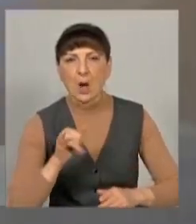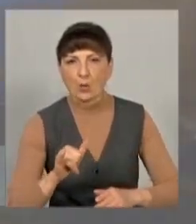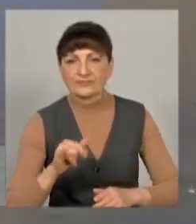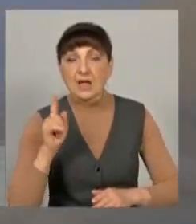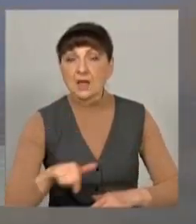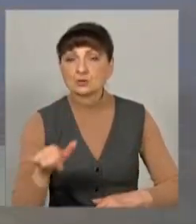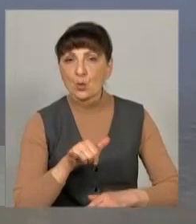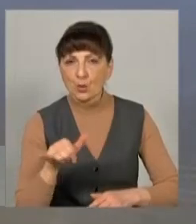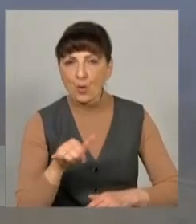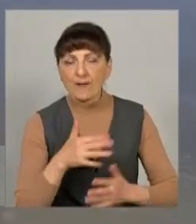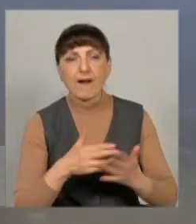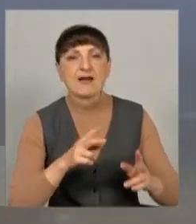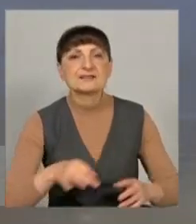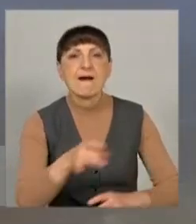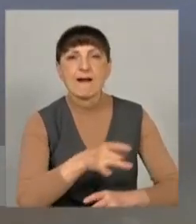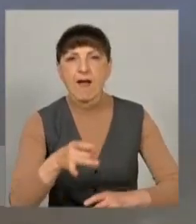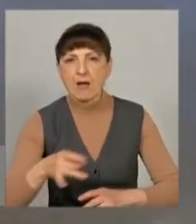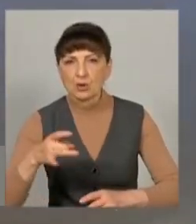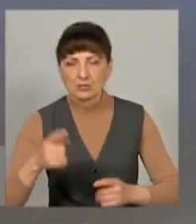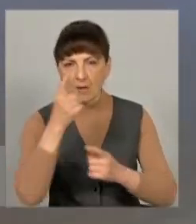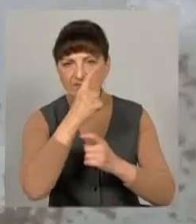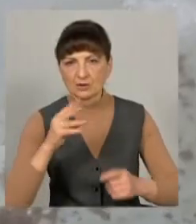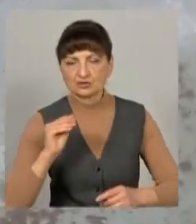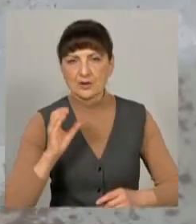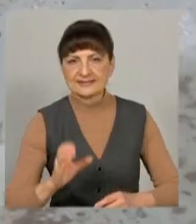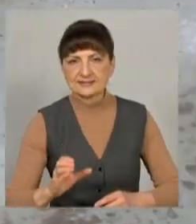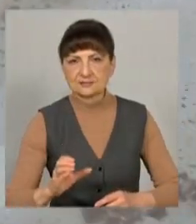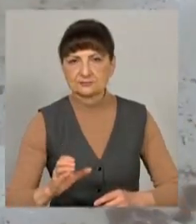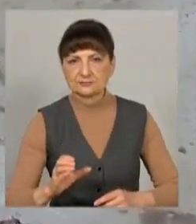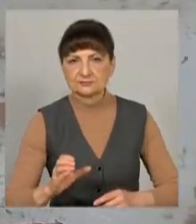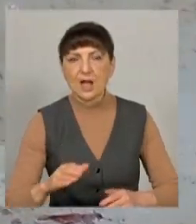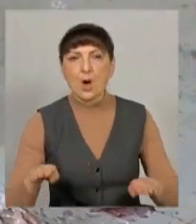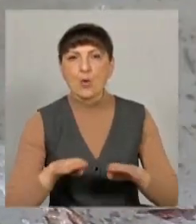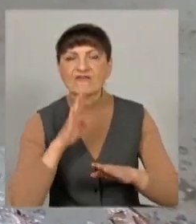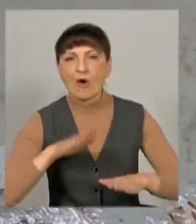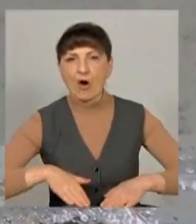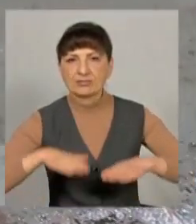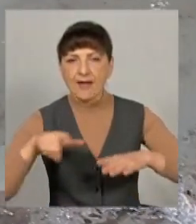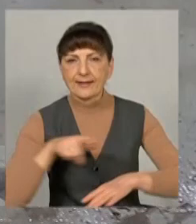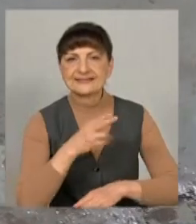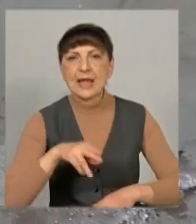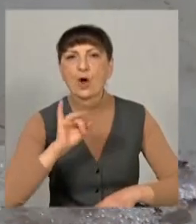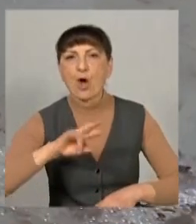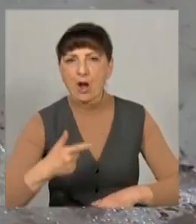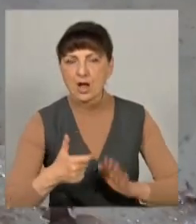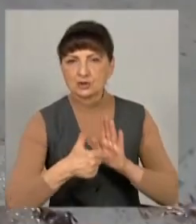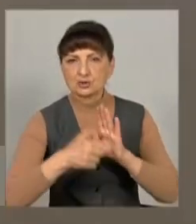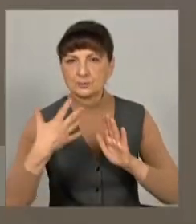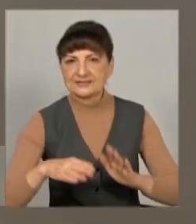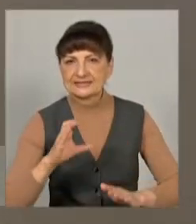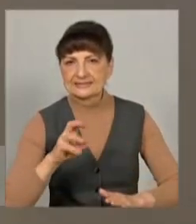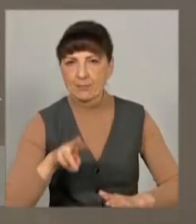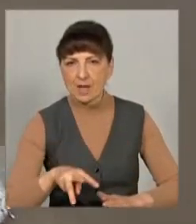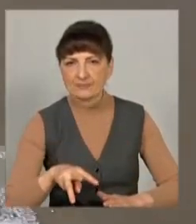также Батерекском, Шингырлауском, Мурлинском районах объявлено чрезвычайное положение. Уровень воды в реке Дерколь достиг 650